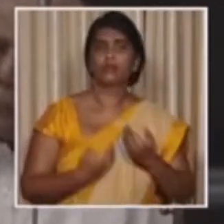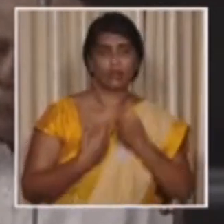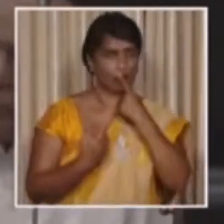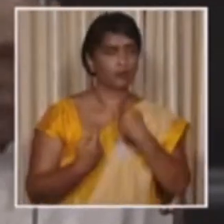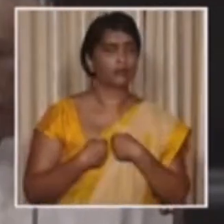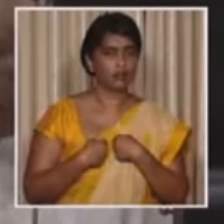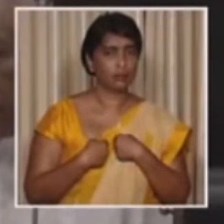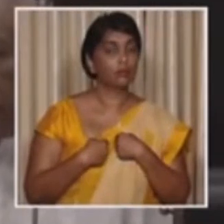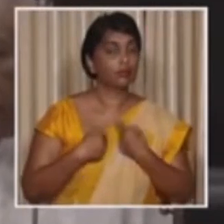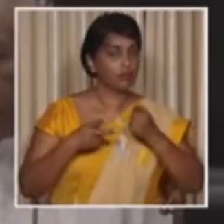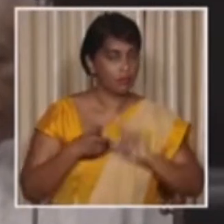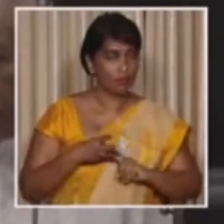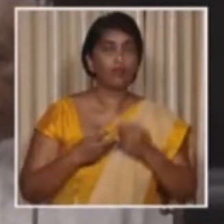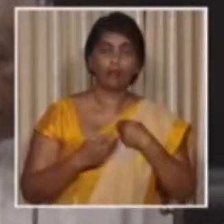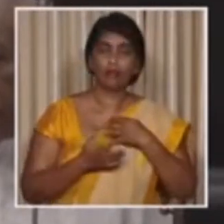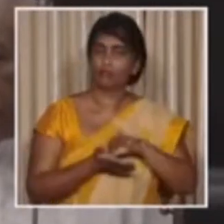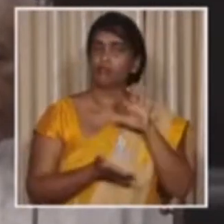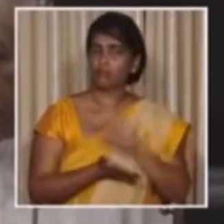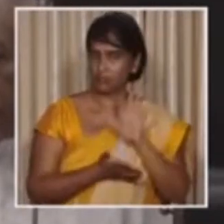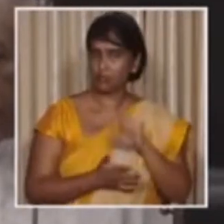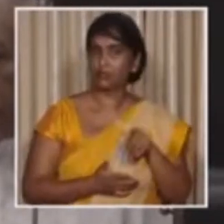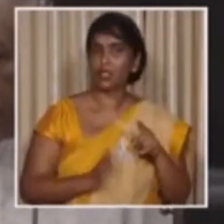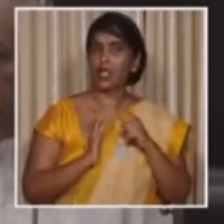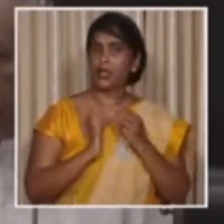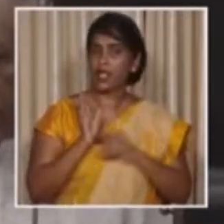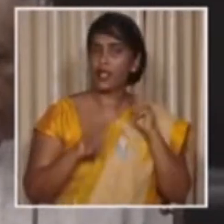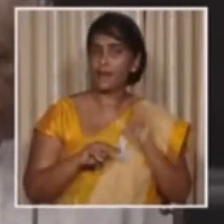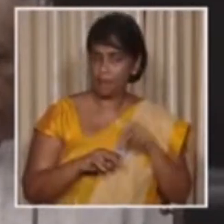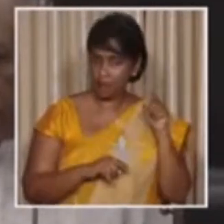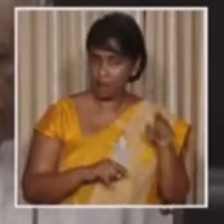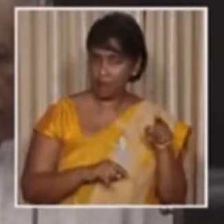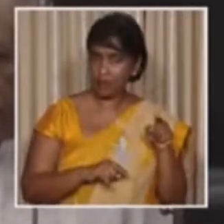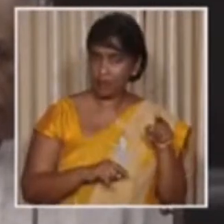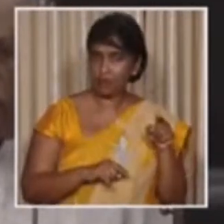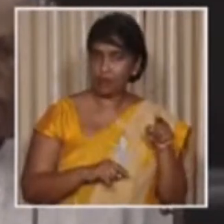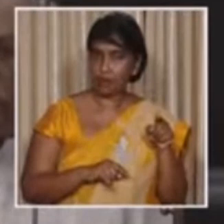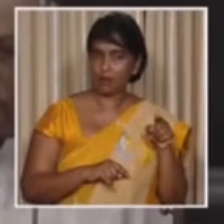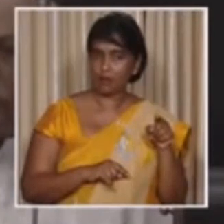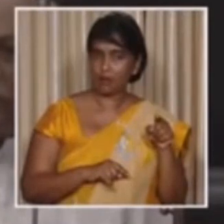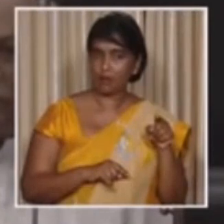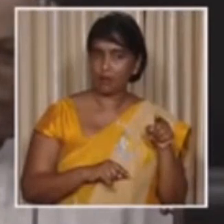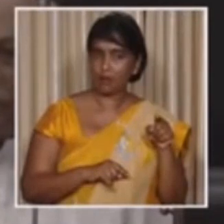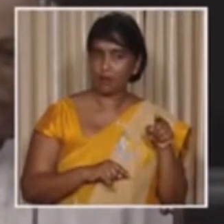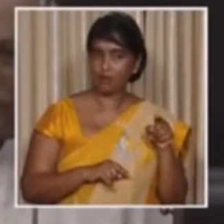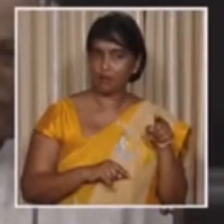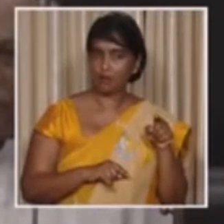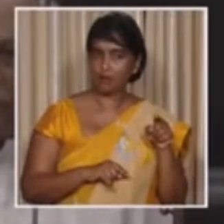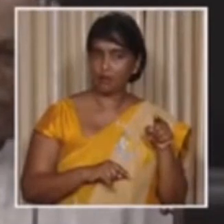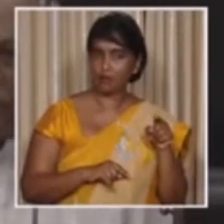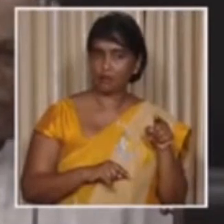කියන්න අනික අපි එක තීරණයක් ගත්තා IMF එකේ මේ just wait a